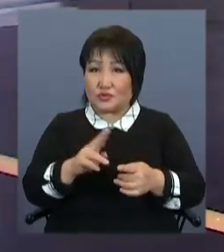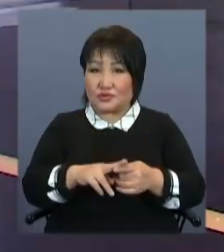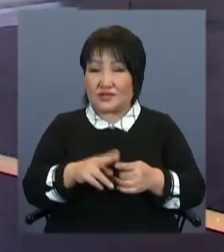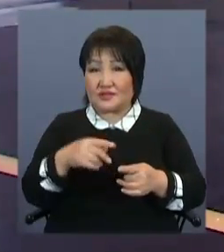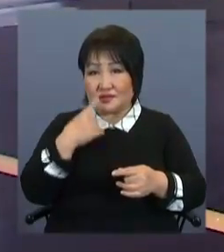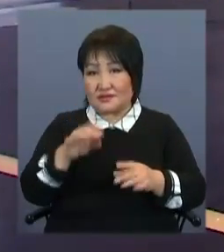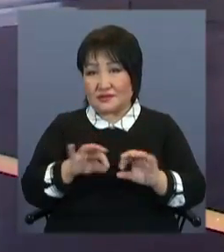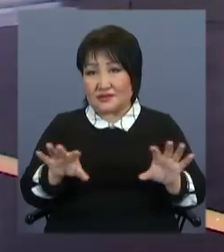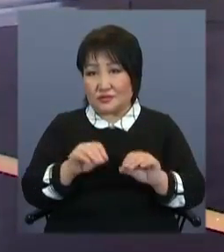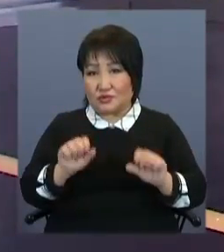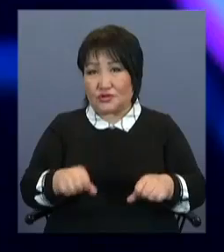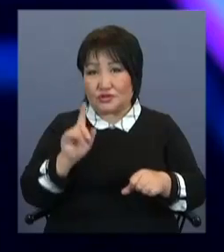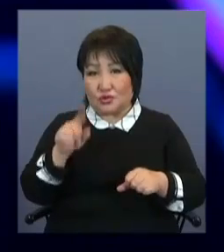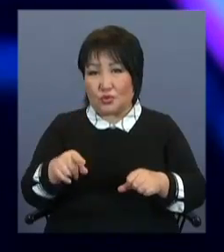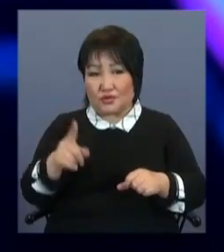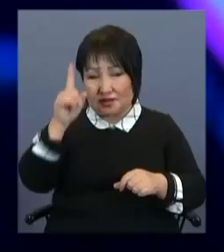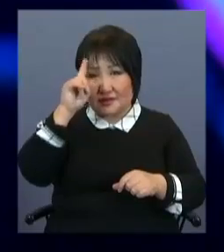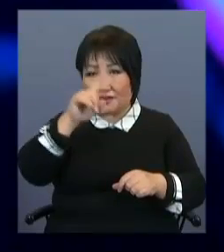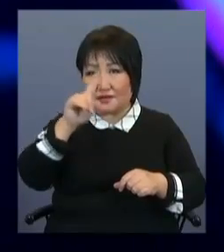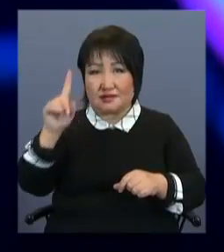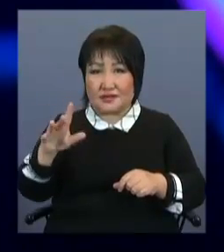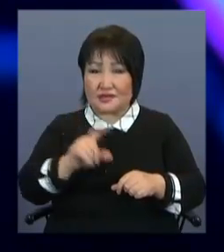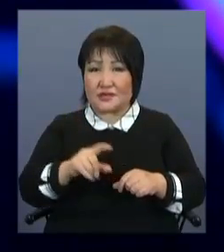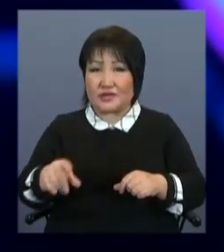өтіңізші. Сол арда азаматтар туралы.